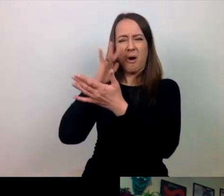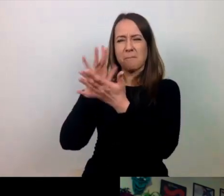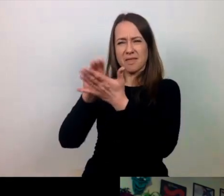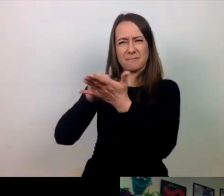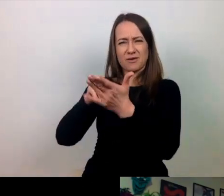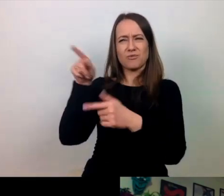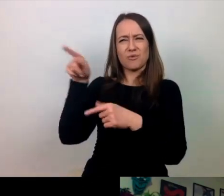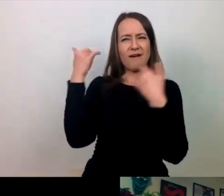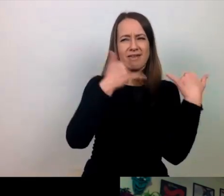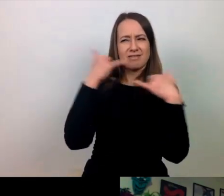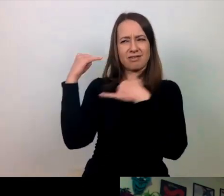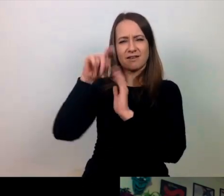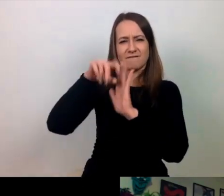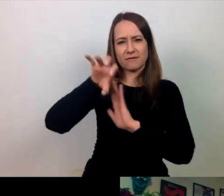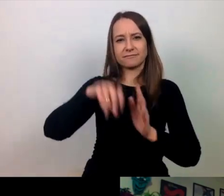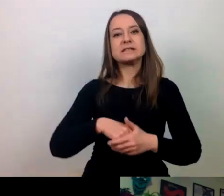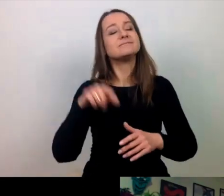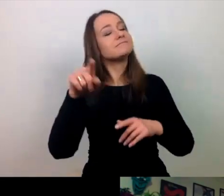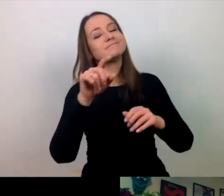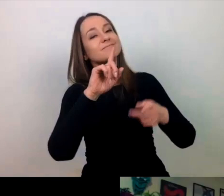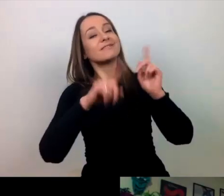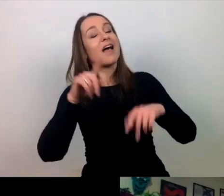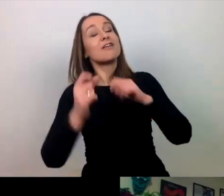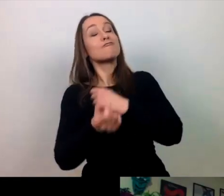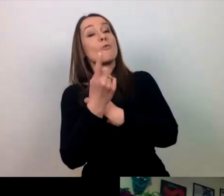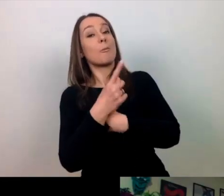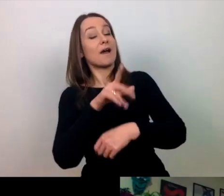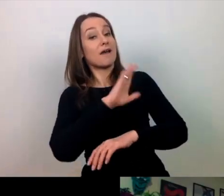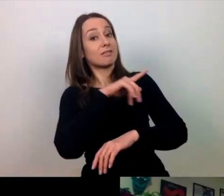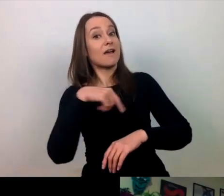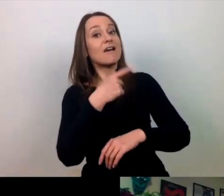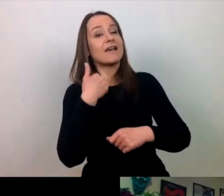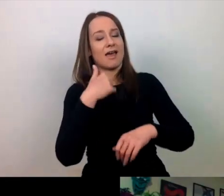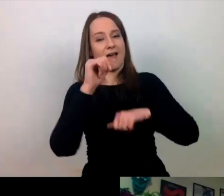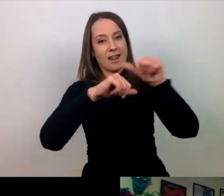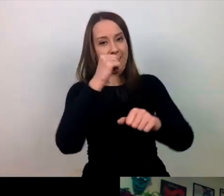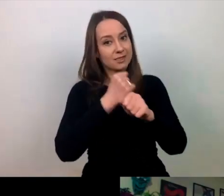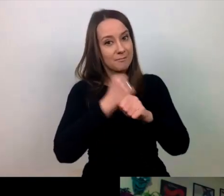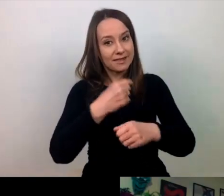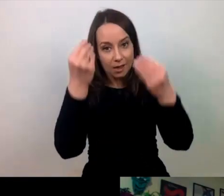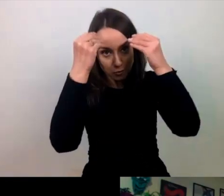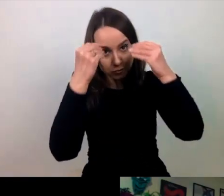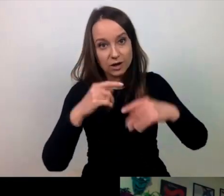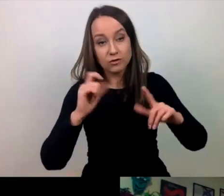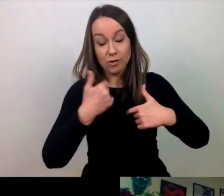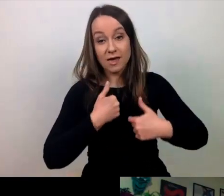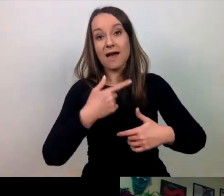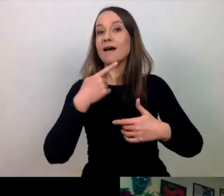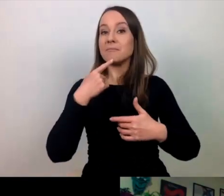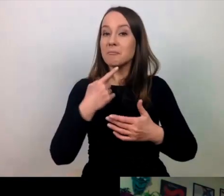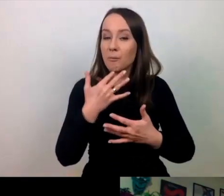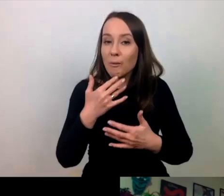kwestia po prostu jak najbardziej subiektywna. Ja się nauczyłam tego w latach tej pracy, że to, że ja uznaję, że jakiś